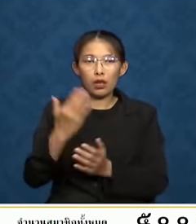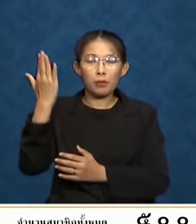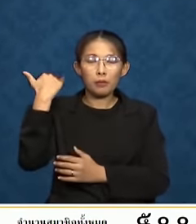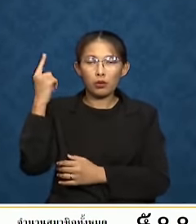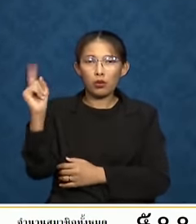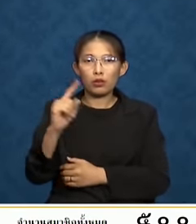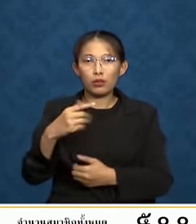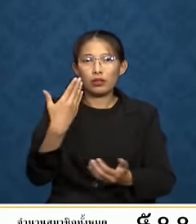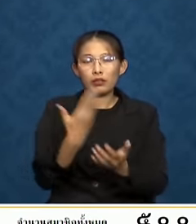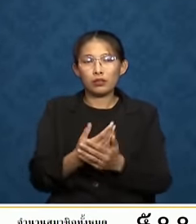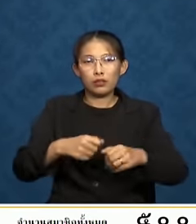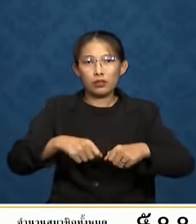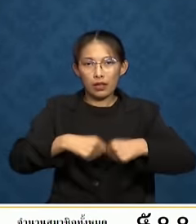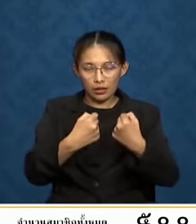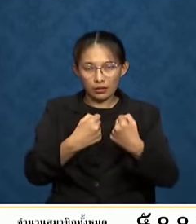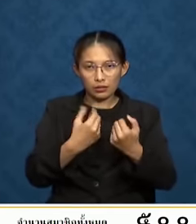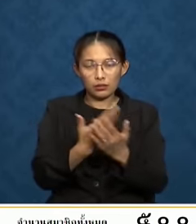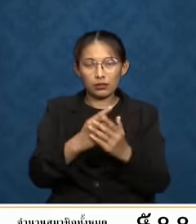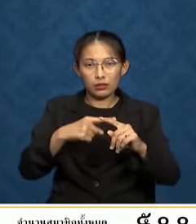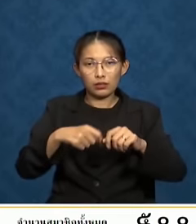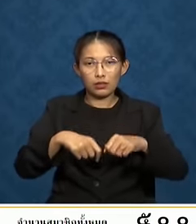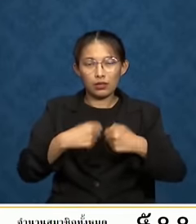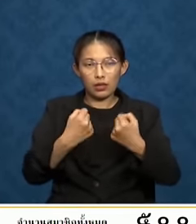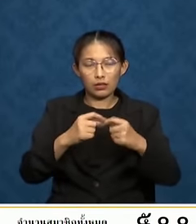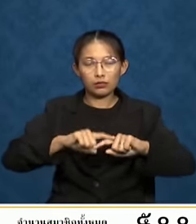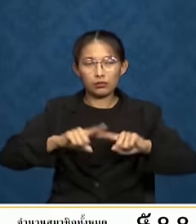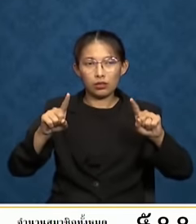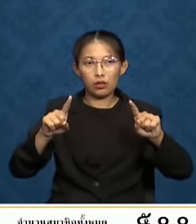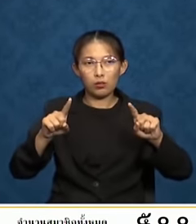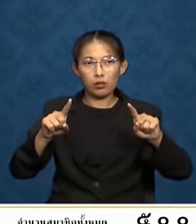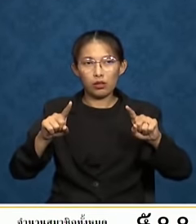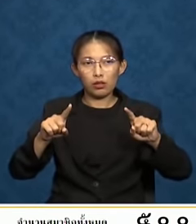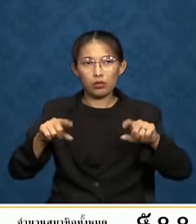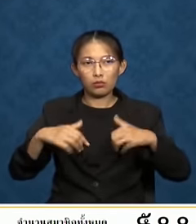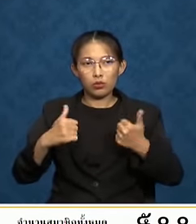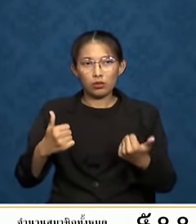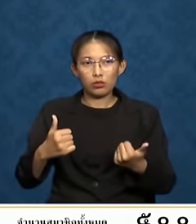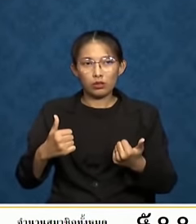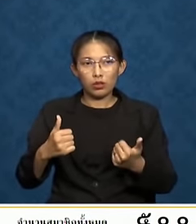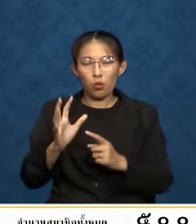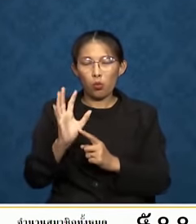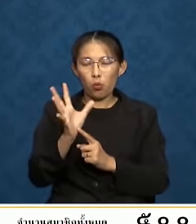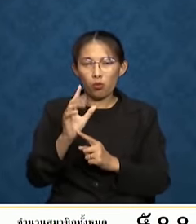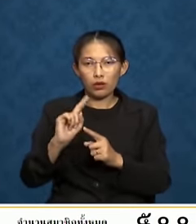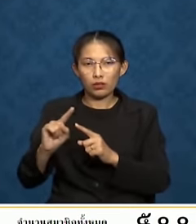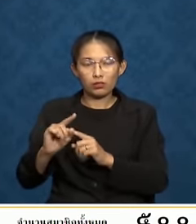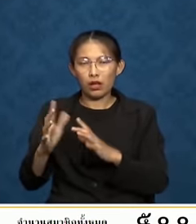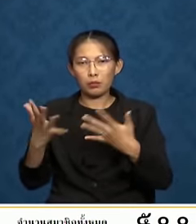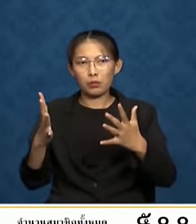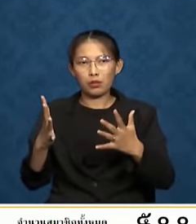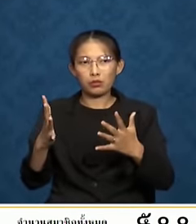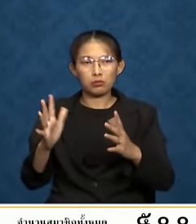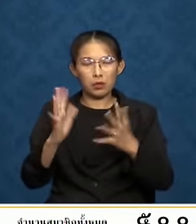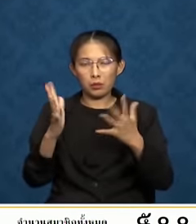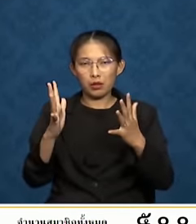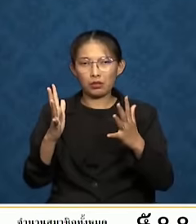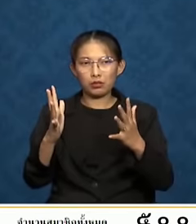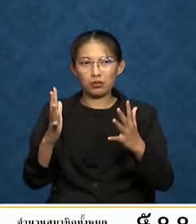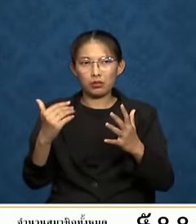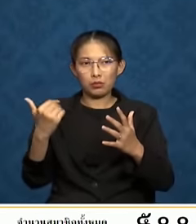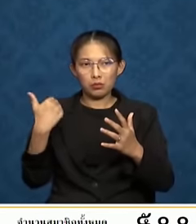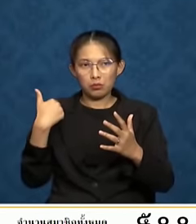หักเงินเรือนกันแต่ไอ้ดูดส้วมไอ้ WiFiนี่ไม่มีแน่นอนไม่เคยมีแน่นอนมี